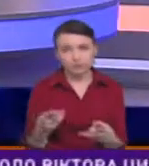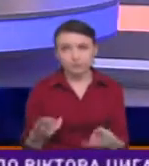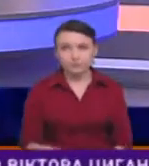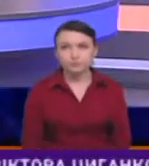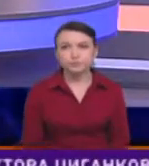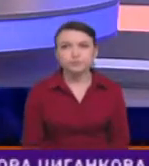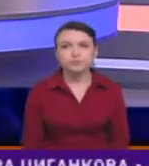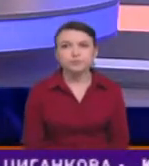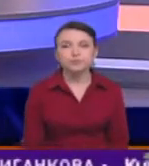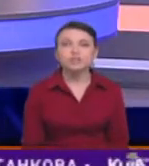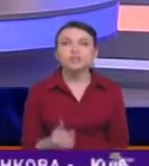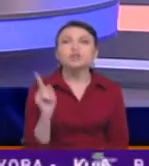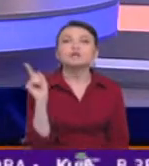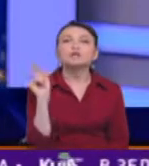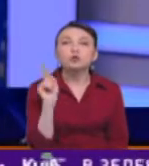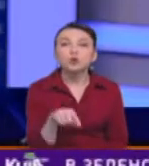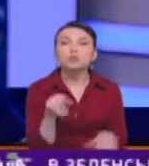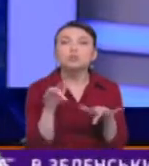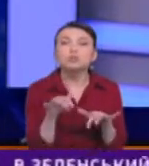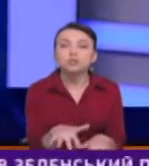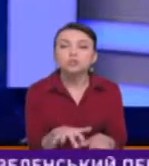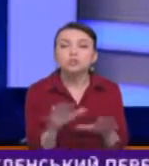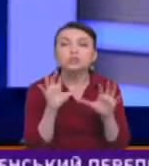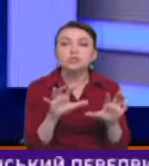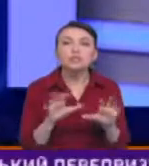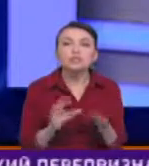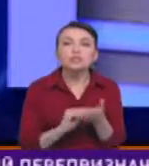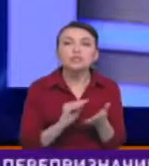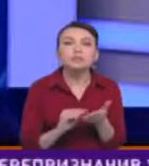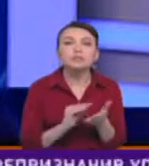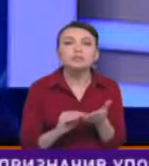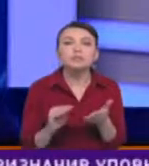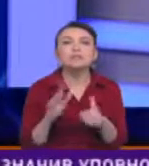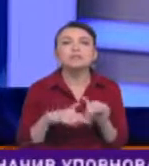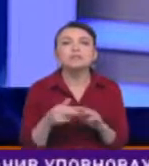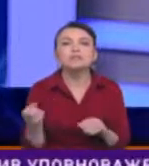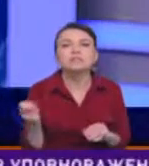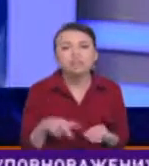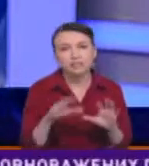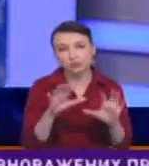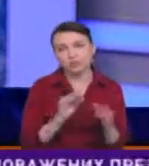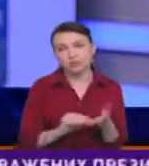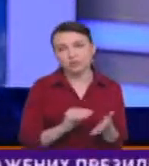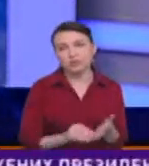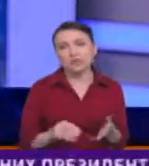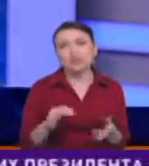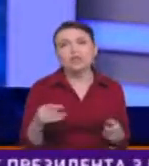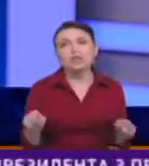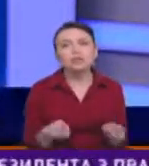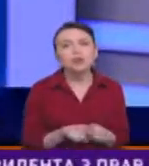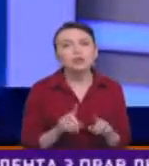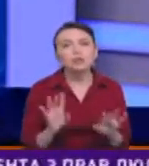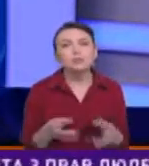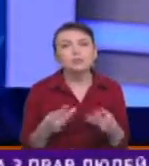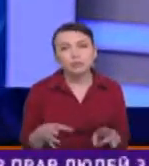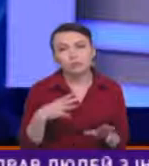така. В тому-то і річ, що закони треба писати професійно. І треба писати так, щоб не треба